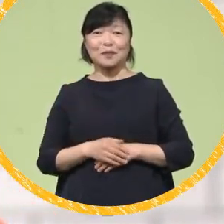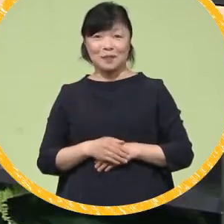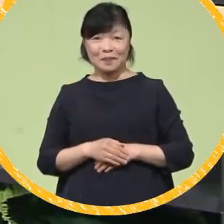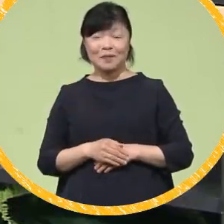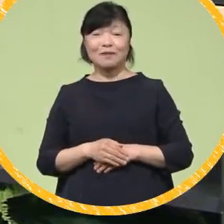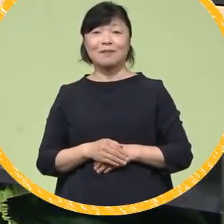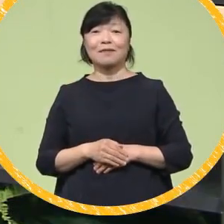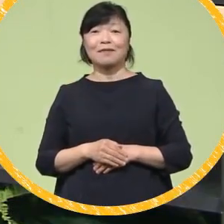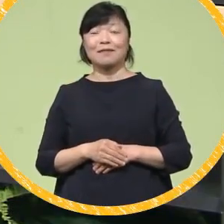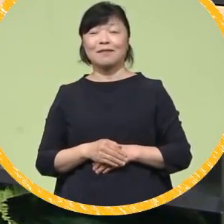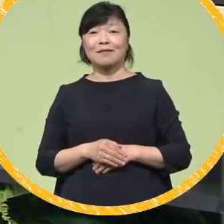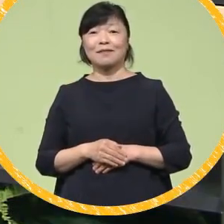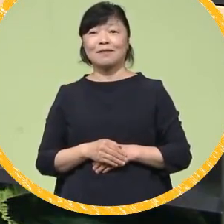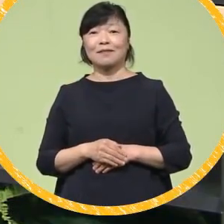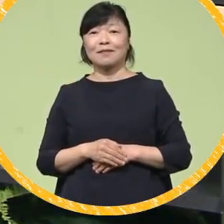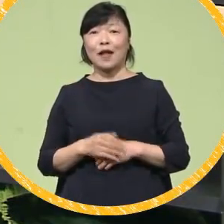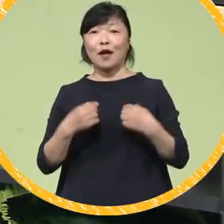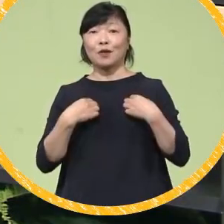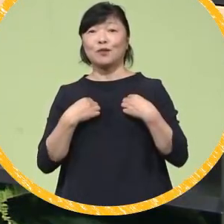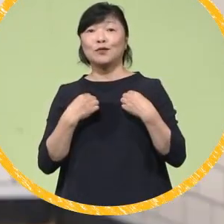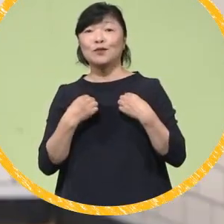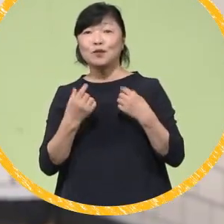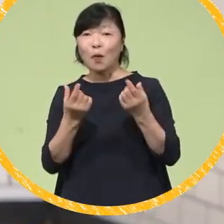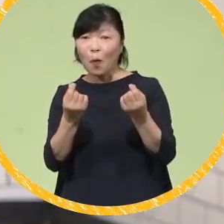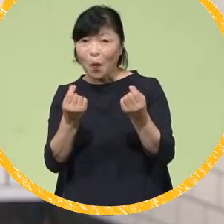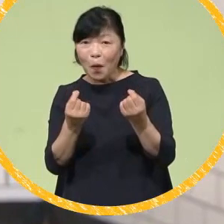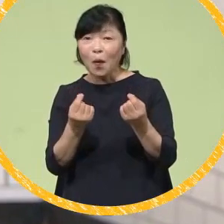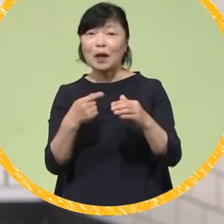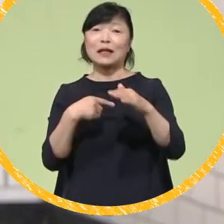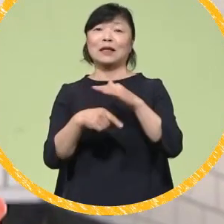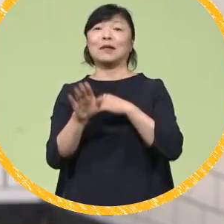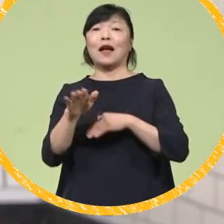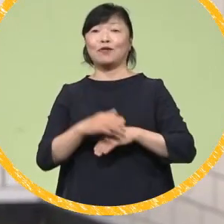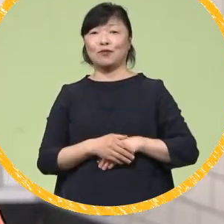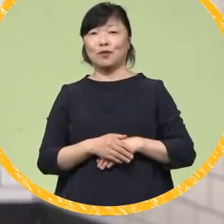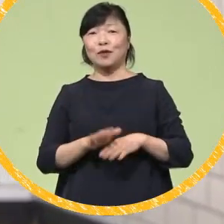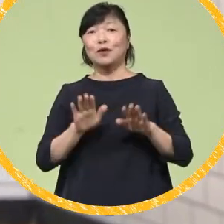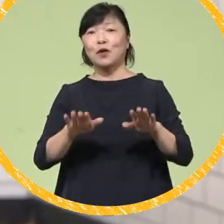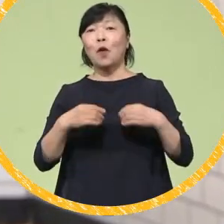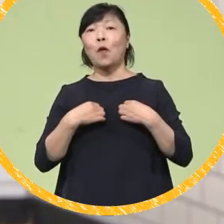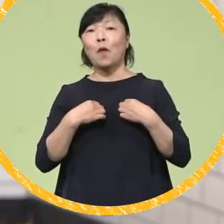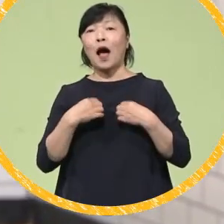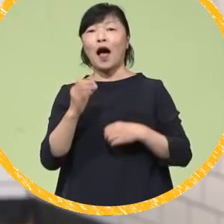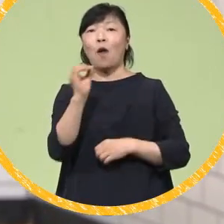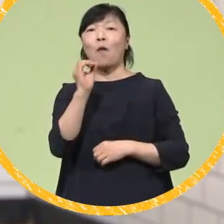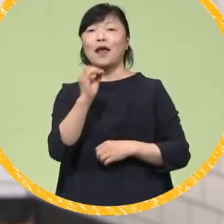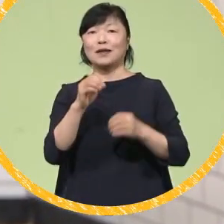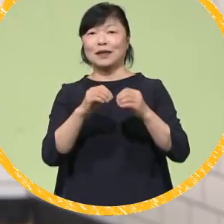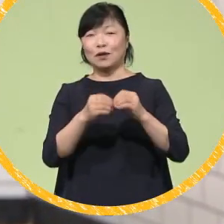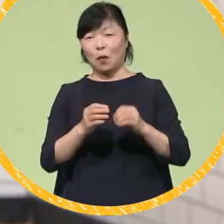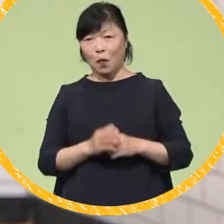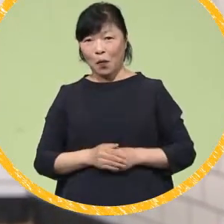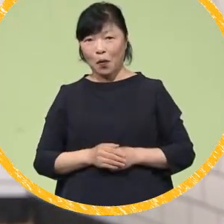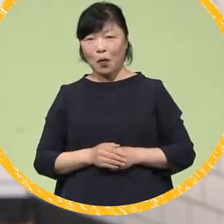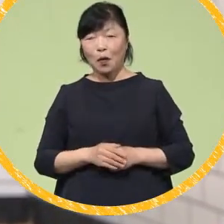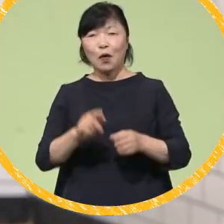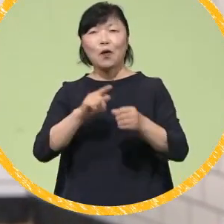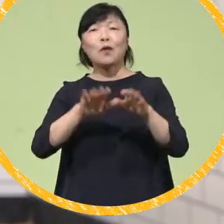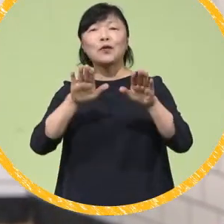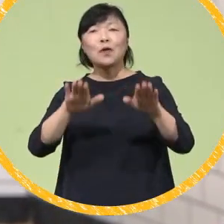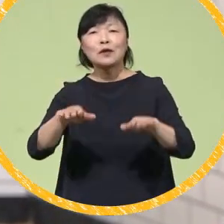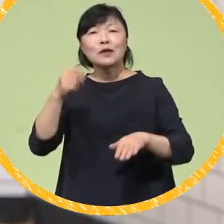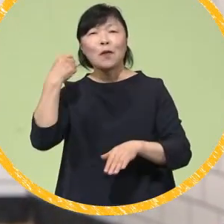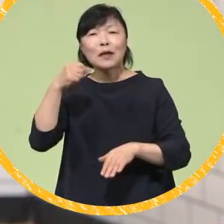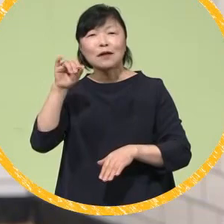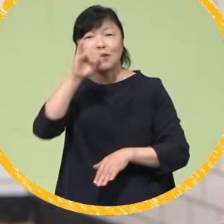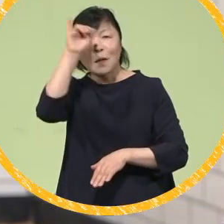がね、 はい、 由来があるんですね。 服もね、はい、意味があるんですよね。 そうなんです、今日はこのオレンジ色を着てますが、うん、今日これ、はい、今年の夏を